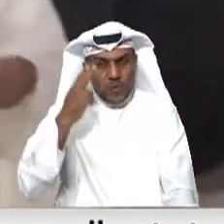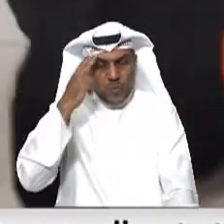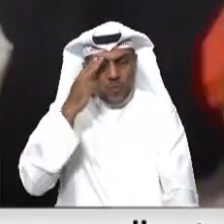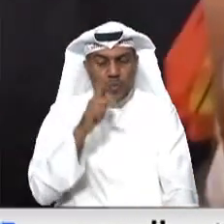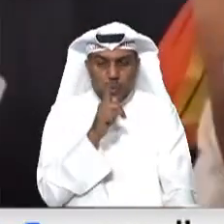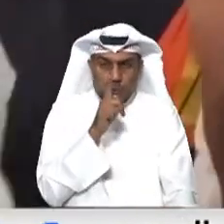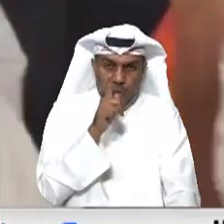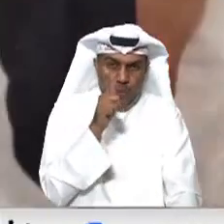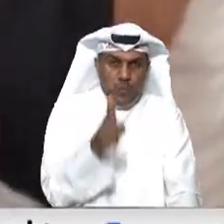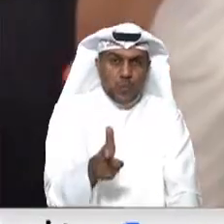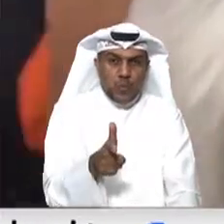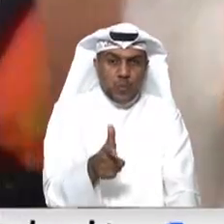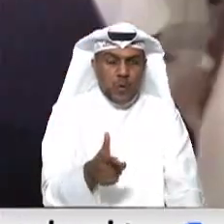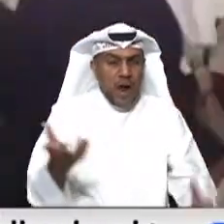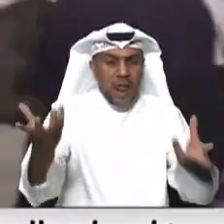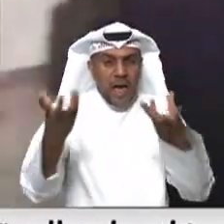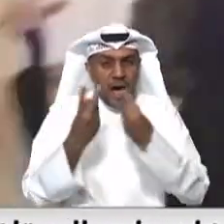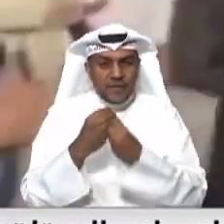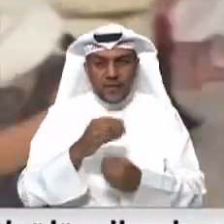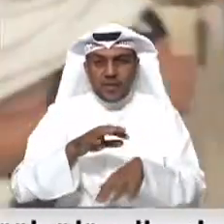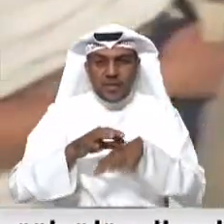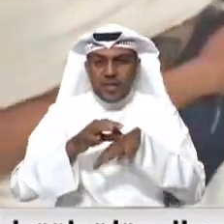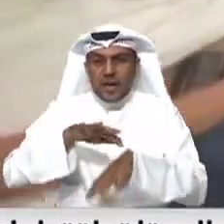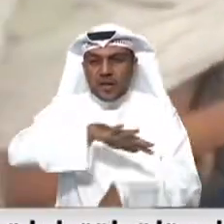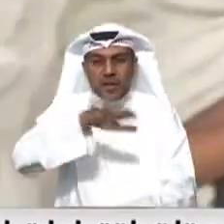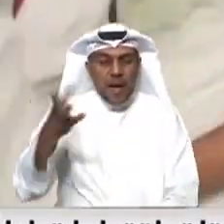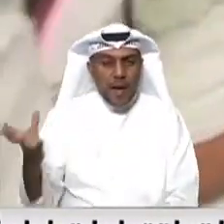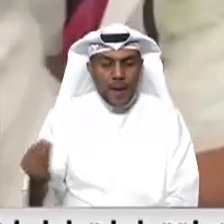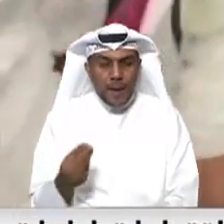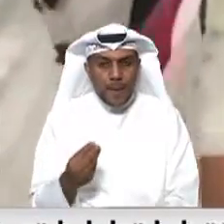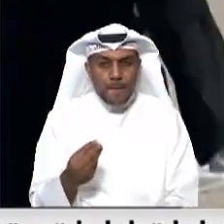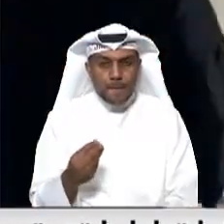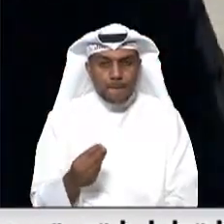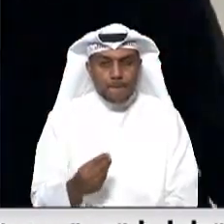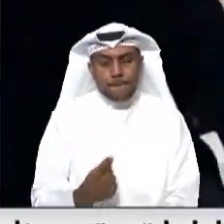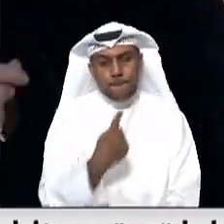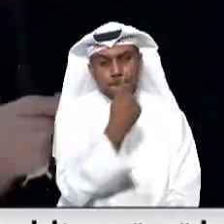السعودية أن عدد الحجاج هذا العام بلغ أكثر من